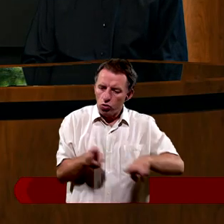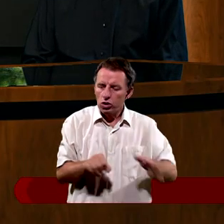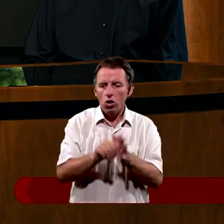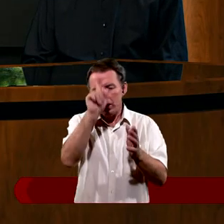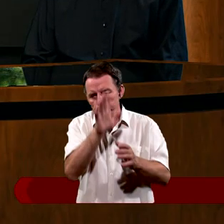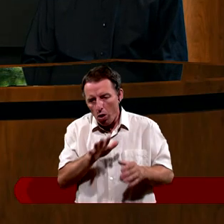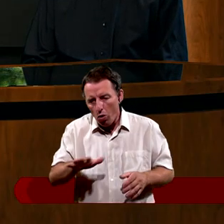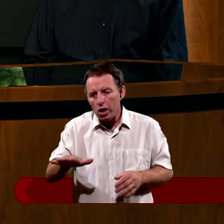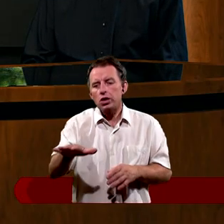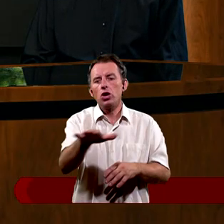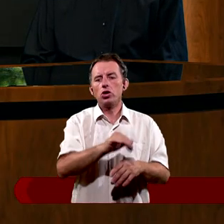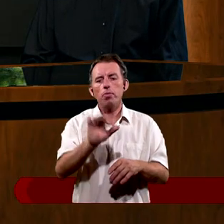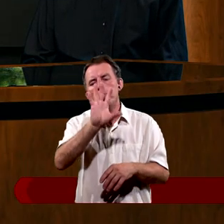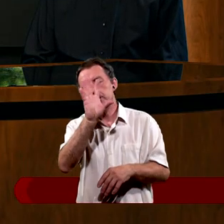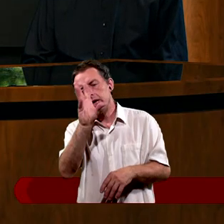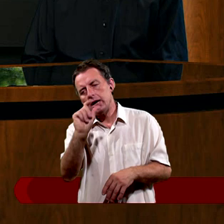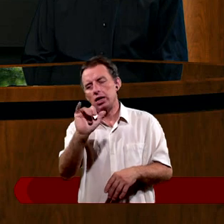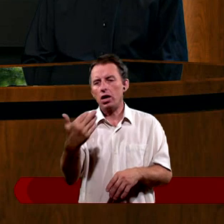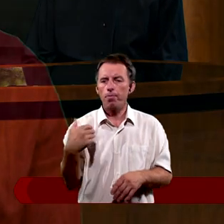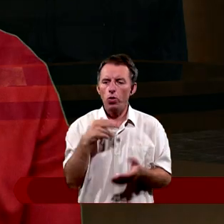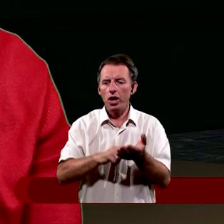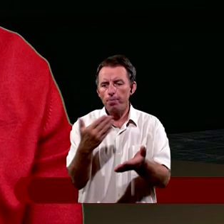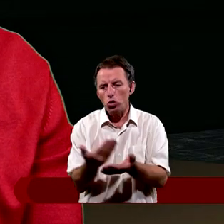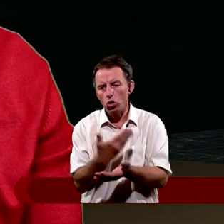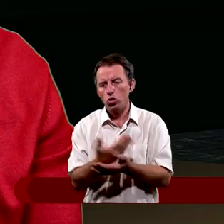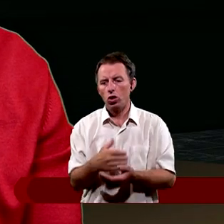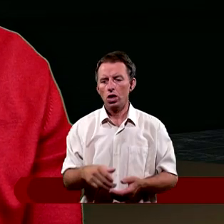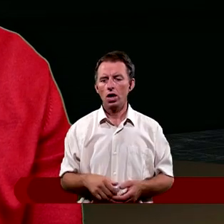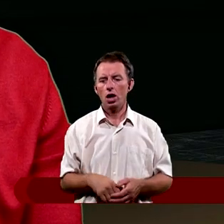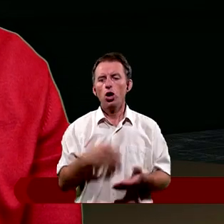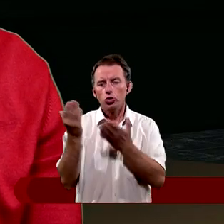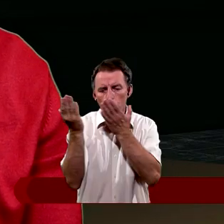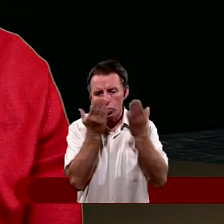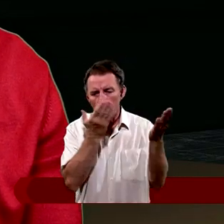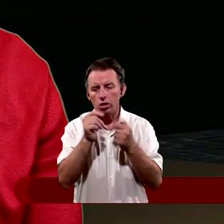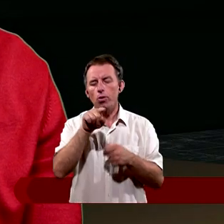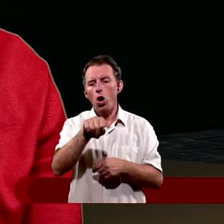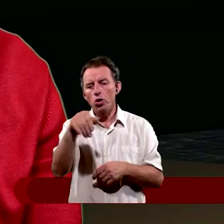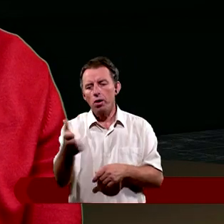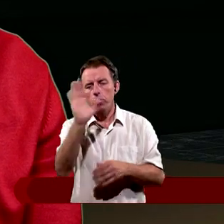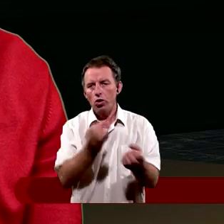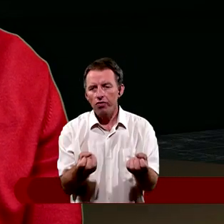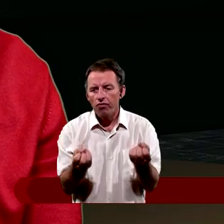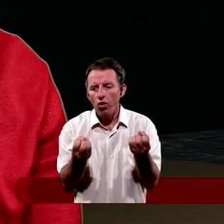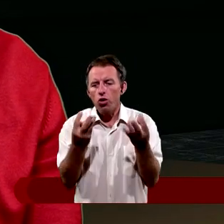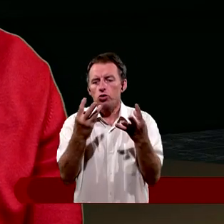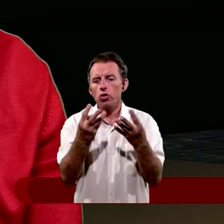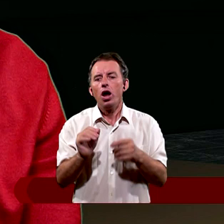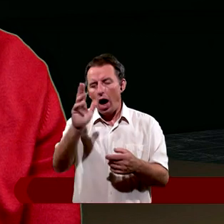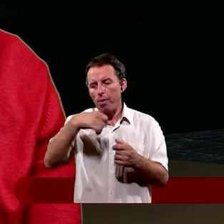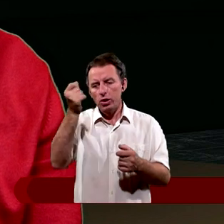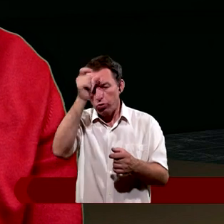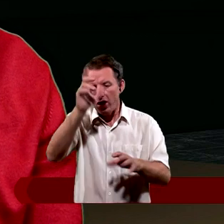tej społeczności, tak? Takiej pięknej, jaka była na początku. I czytaliśmy o tym, że Bóg stworzył do tego, żeby